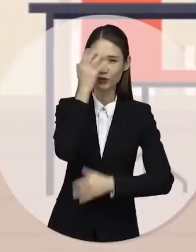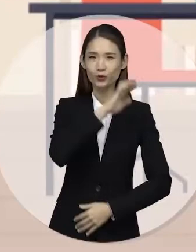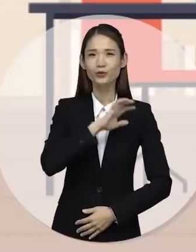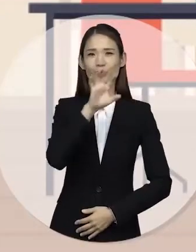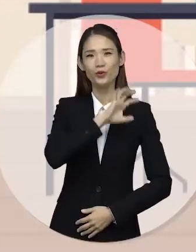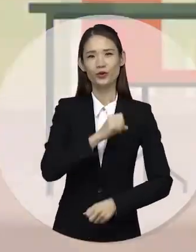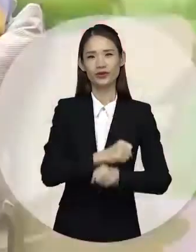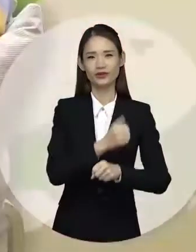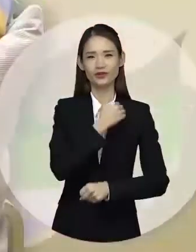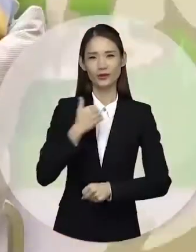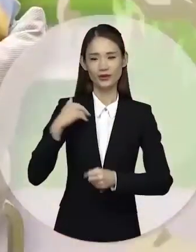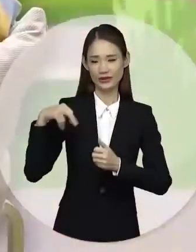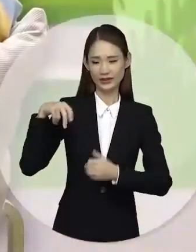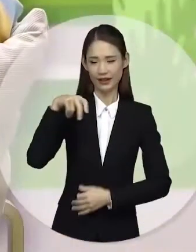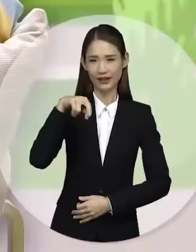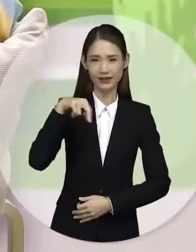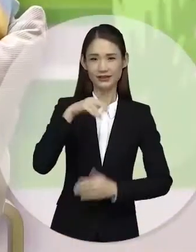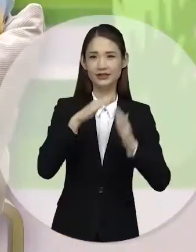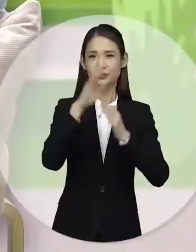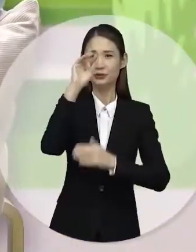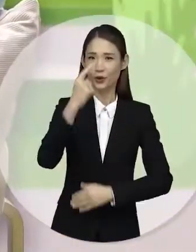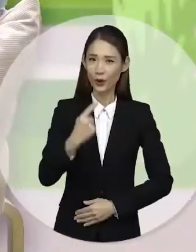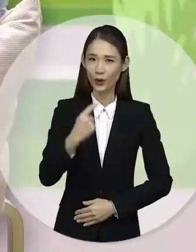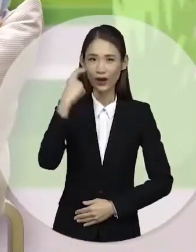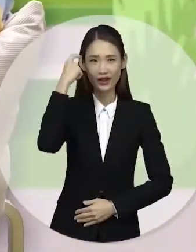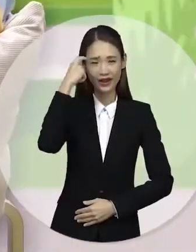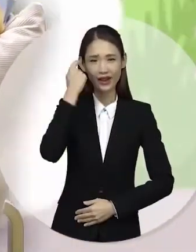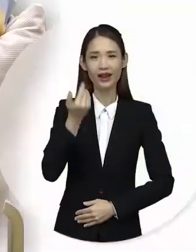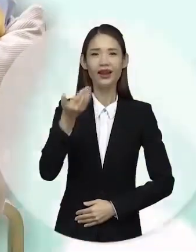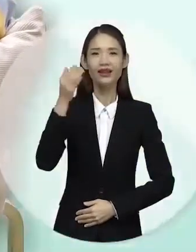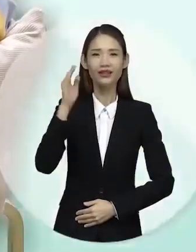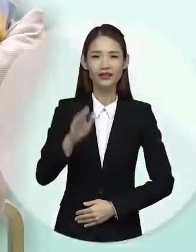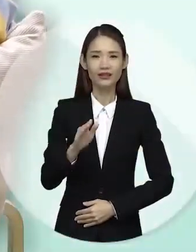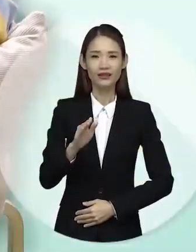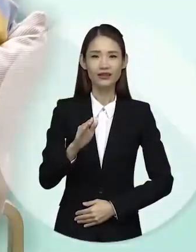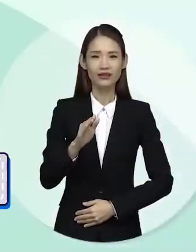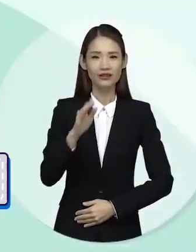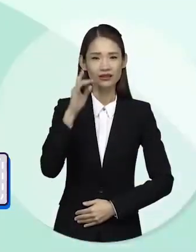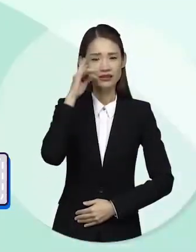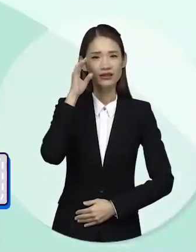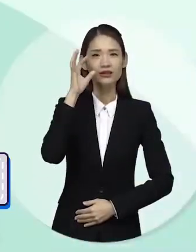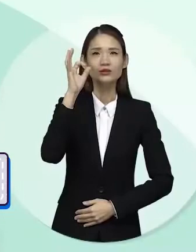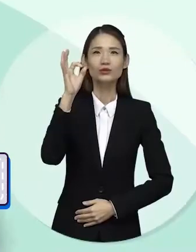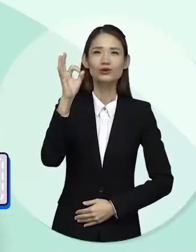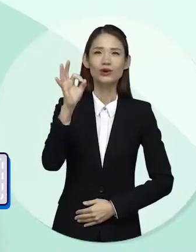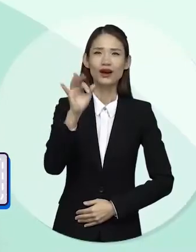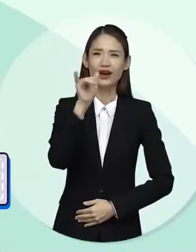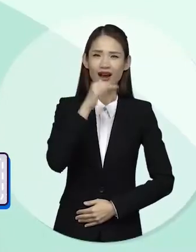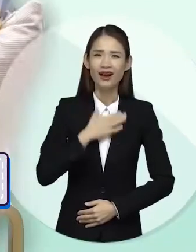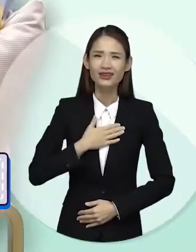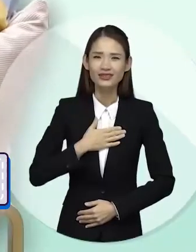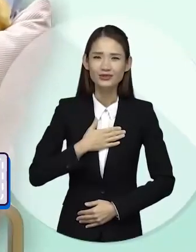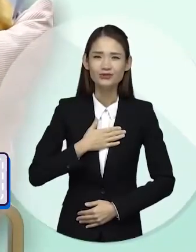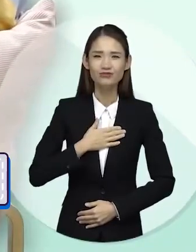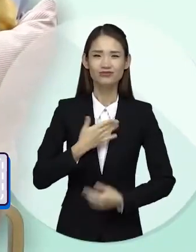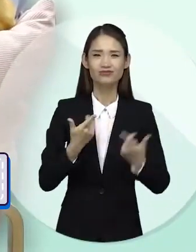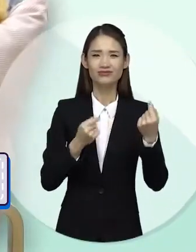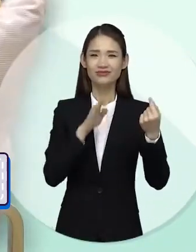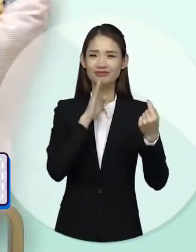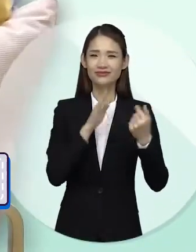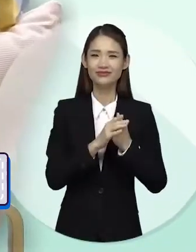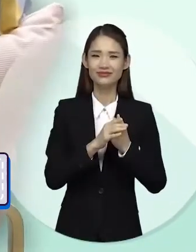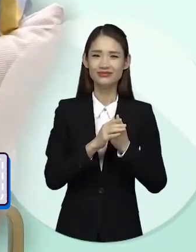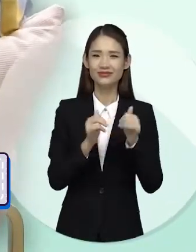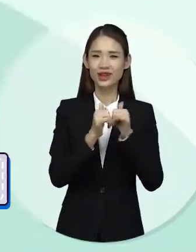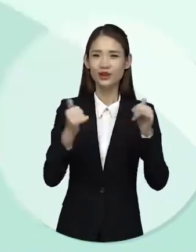좀 복습하다가 그리고 여유롭게 산책하면서 집에 올 거라 그렇게 생각을 했는데 왜 망상이라고 했는지 아시겠죠? 네. 그런